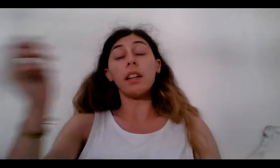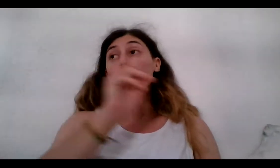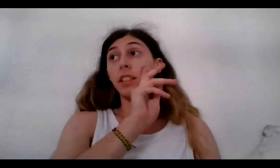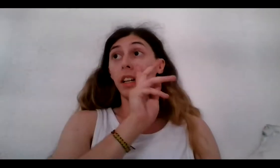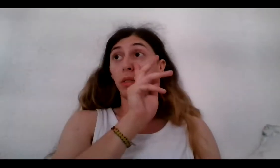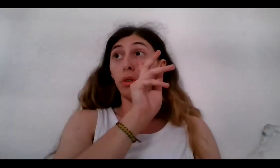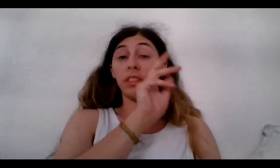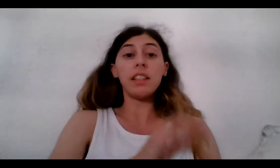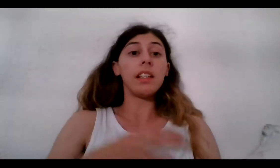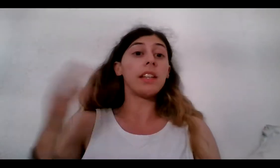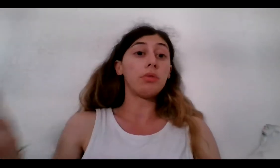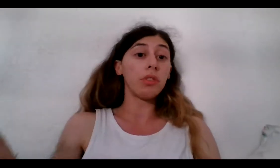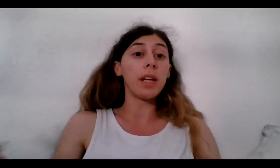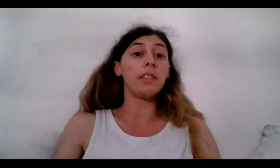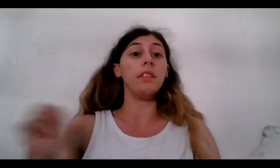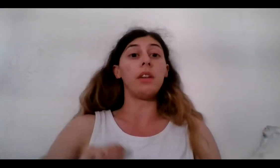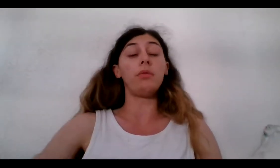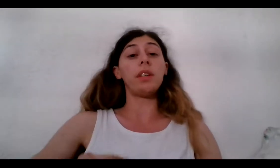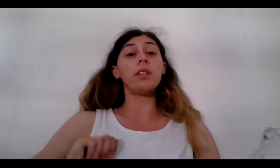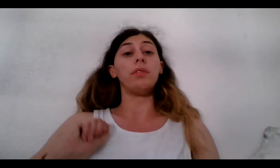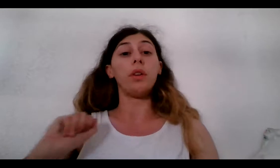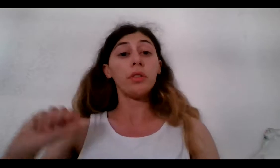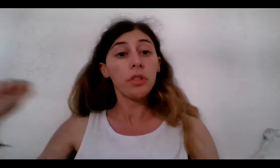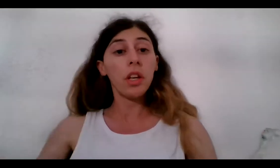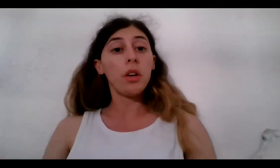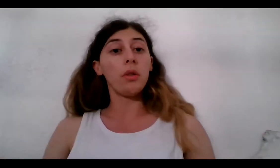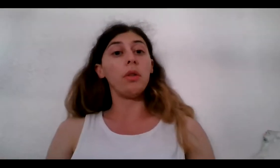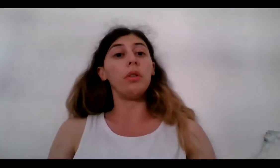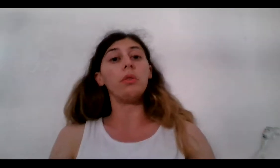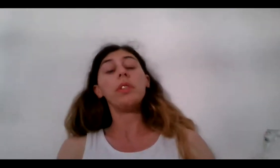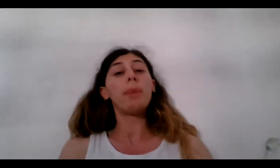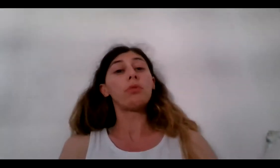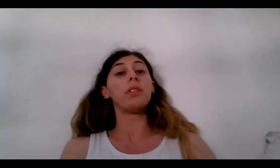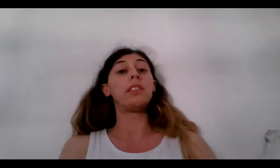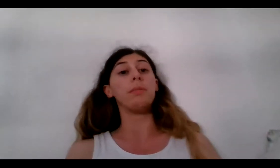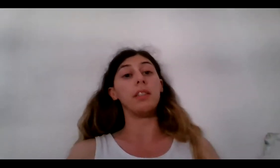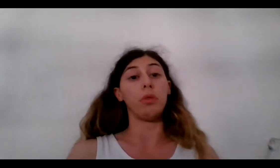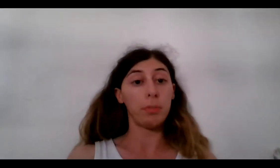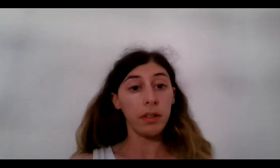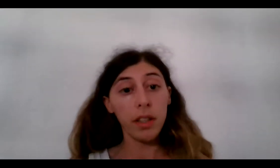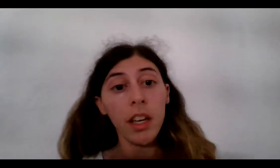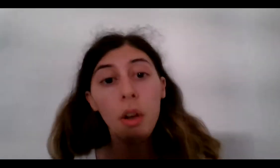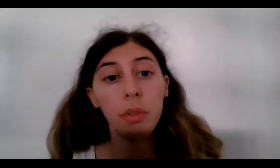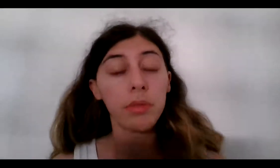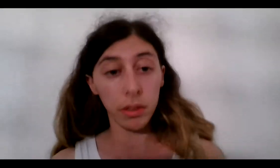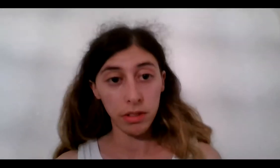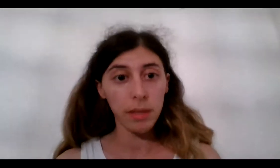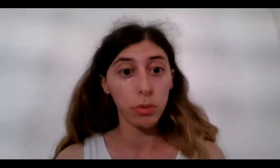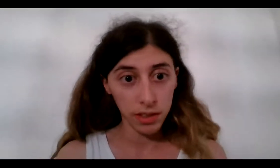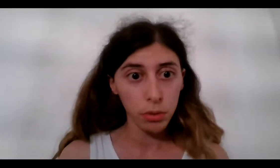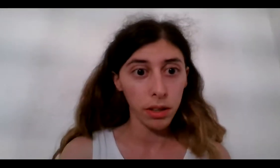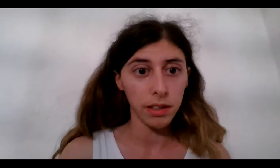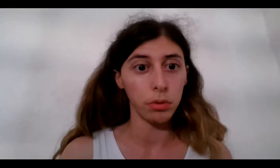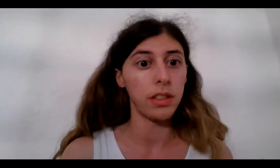y a un tiers acteur, c'est l'assurance maladie. Alors, vous savez qu'en France, on n'est pas sur un système d'assurance privée, on est sur un système